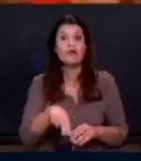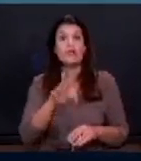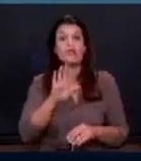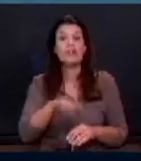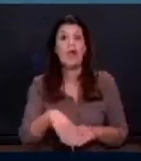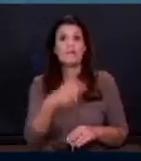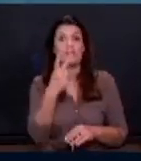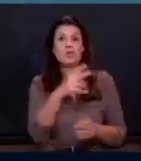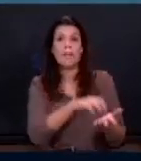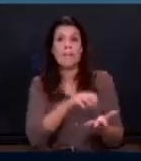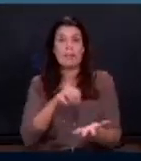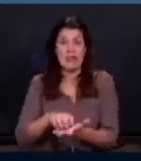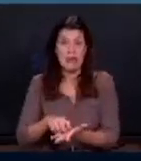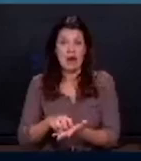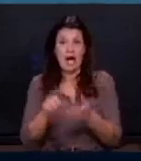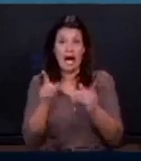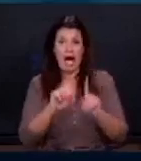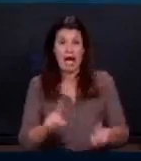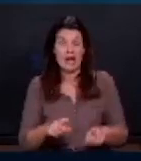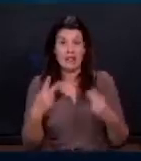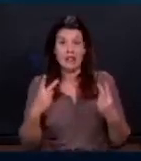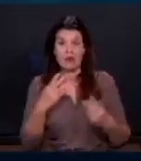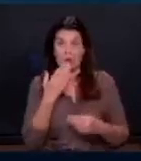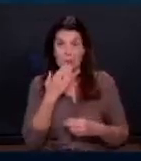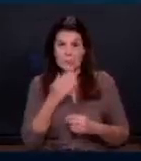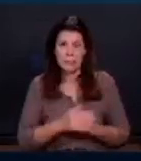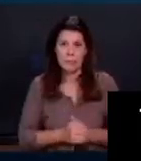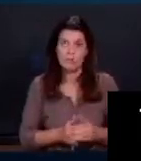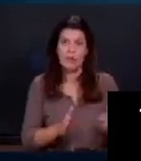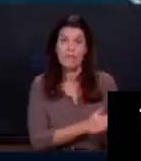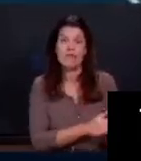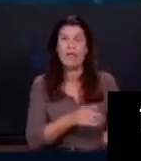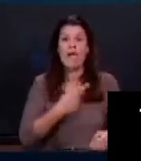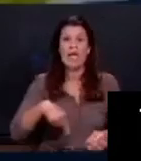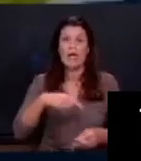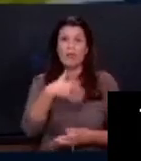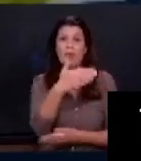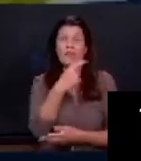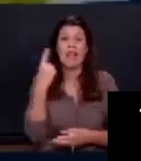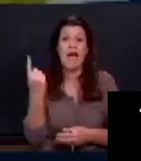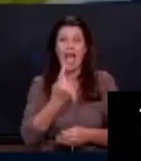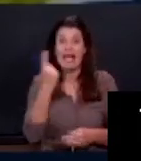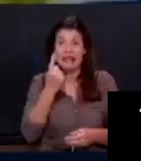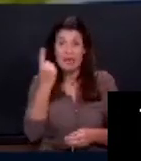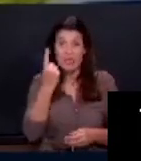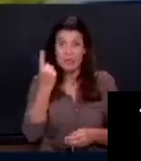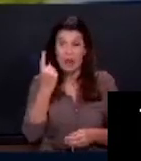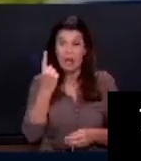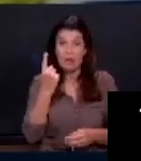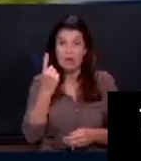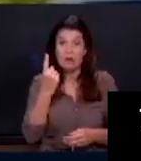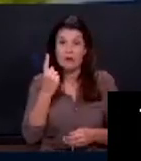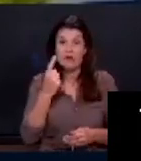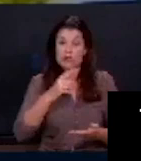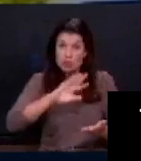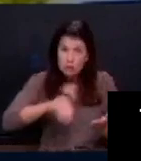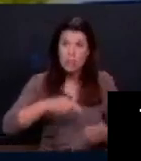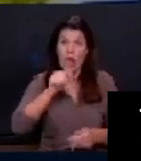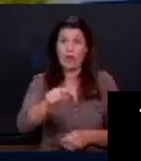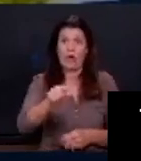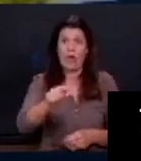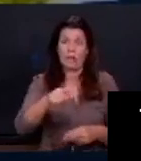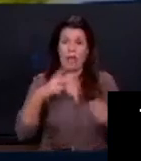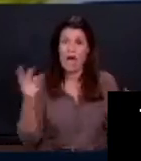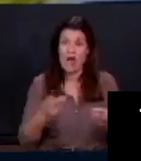הגז החשובות בישראל. אנחנו המדינה היחידה שבאה לחברות גז, שאישרנו להם לחפש גז ונפט, והם מצאו גז ונפט. תראי